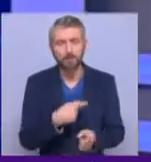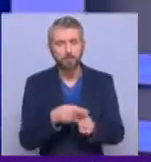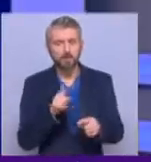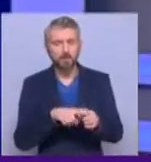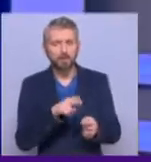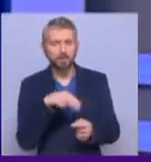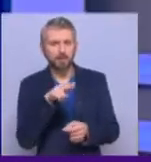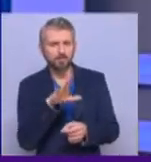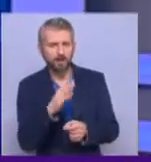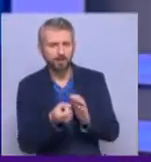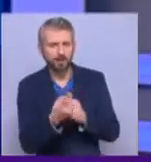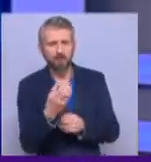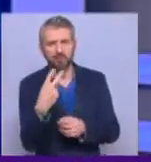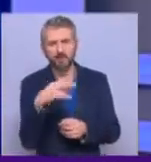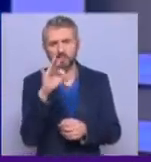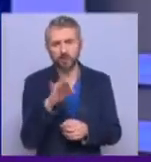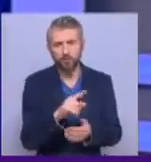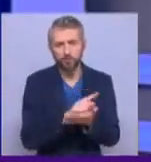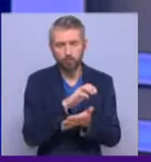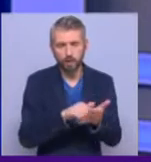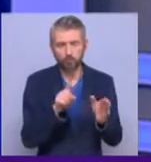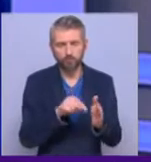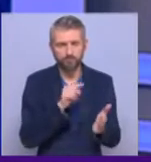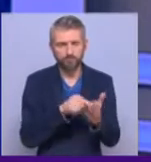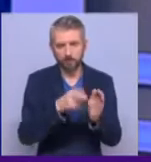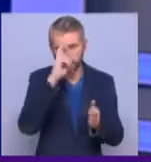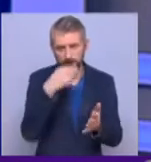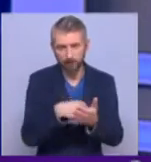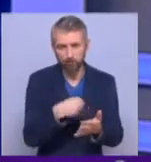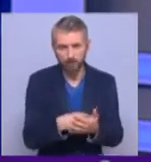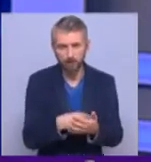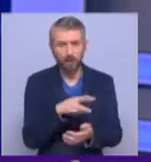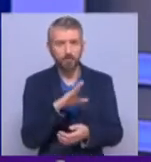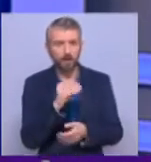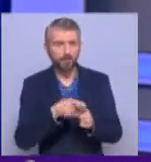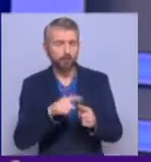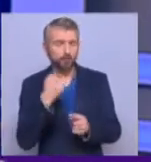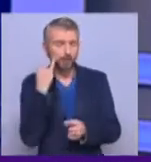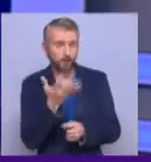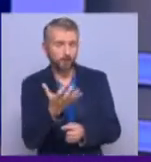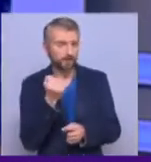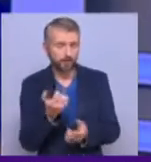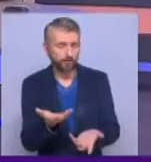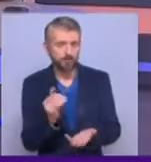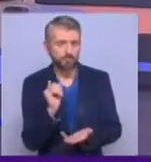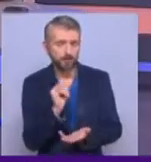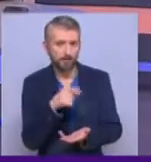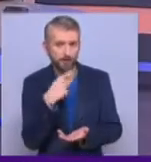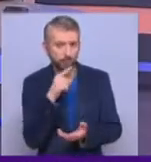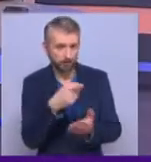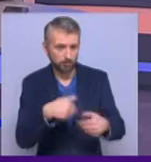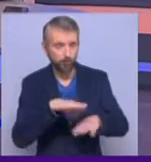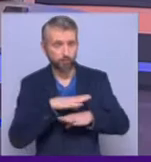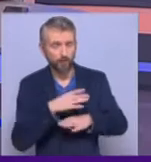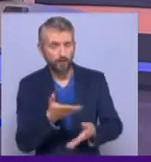ПДВ виникає, ще 20% податок, який також йде в державний бюджет. Тому МВФ цю ідею взяв на озброєння, і ви це